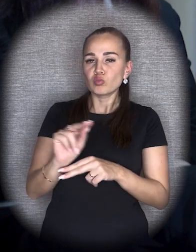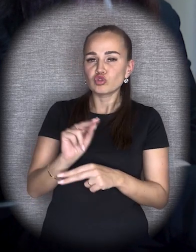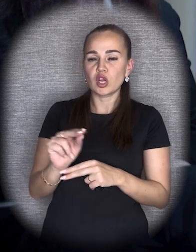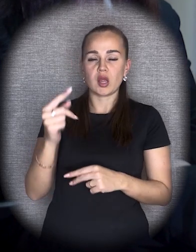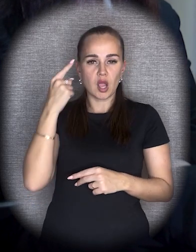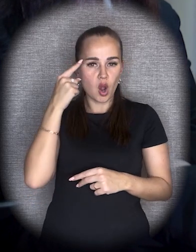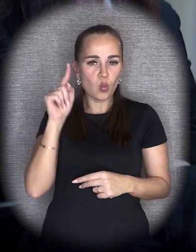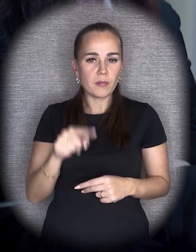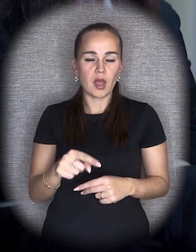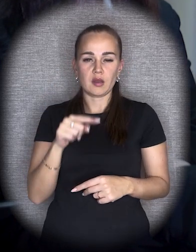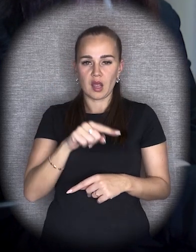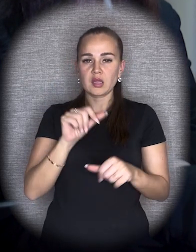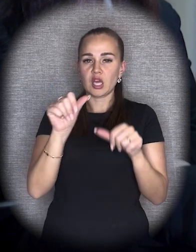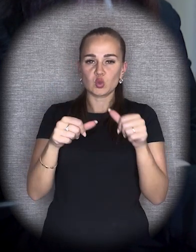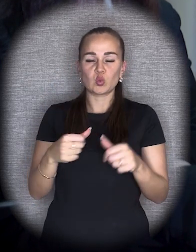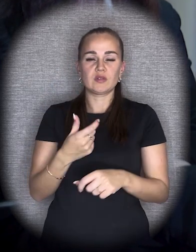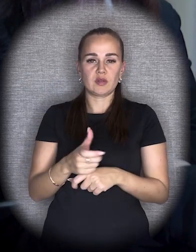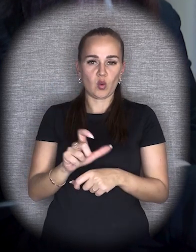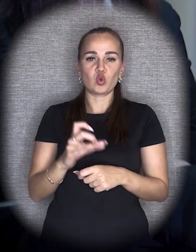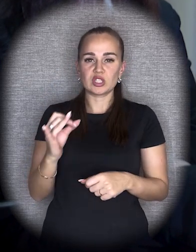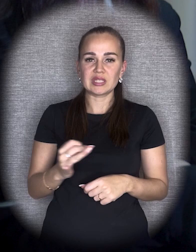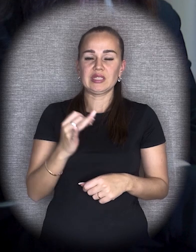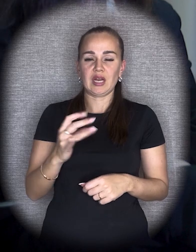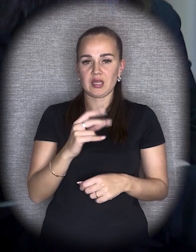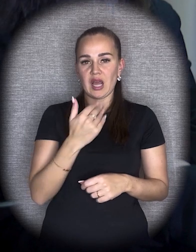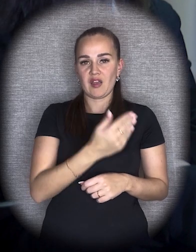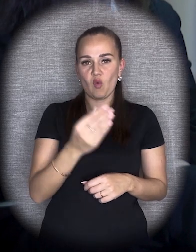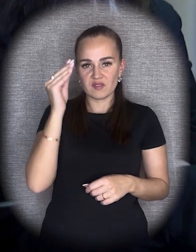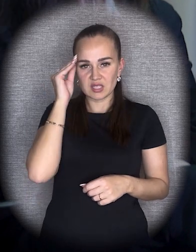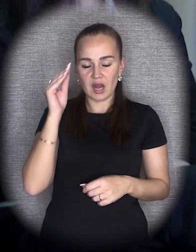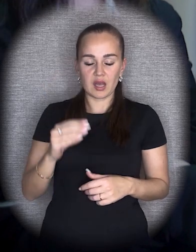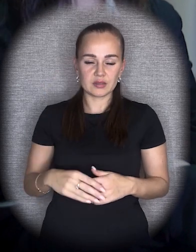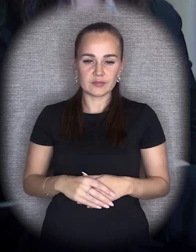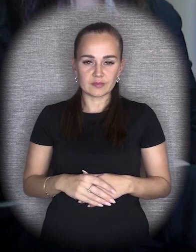гораздо более интересное, на мой взгляд. И